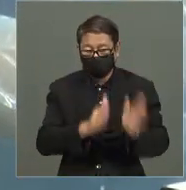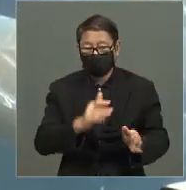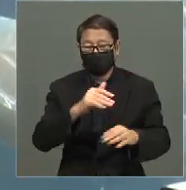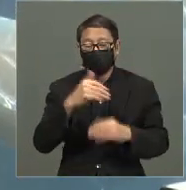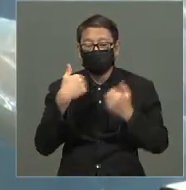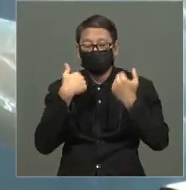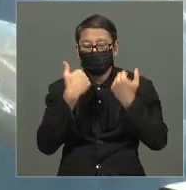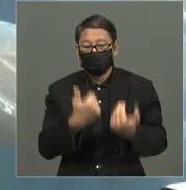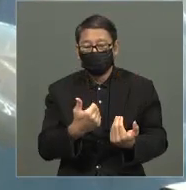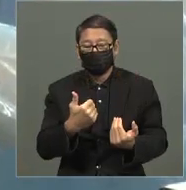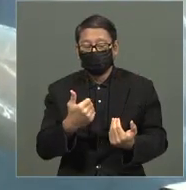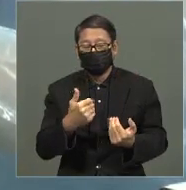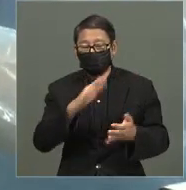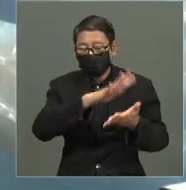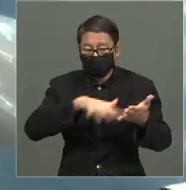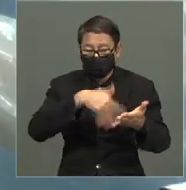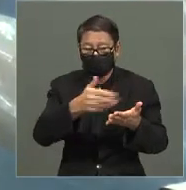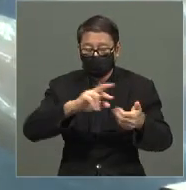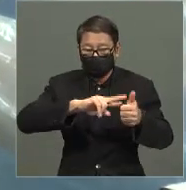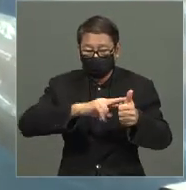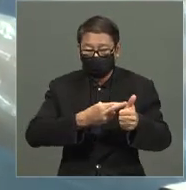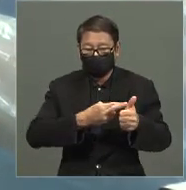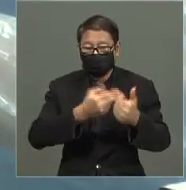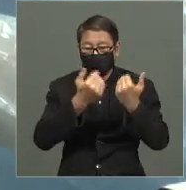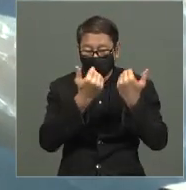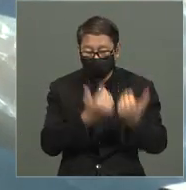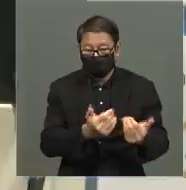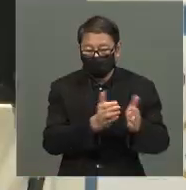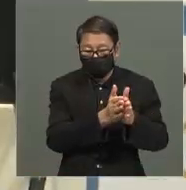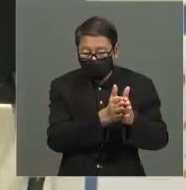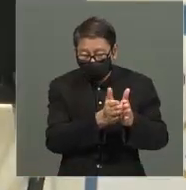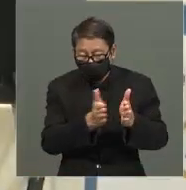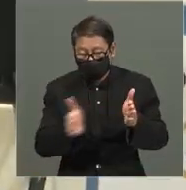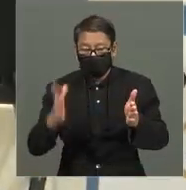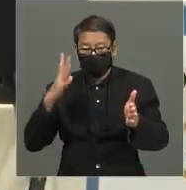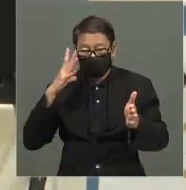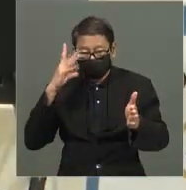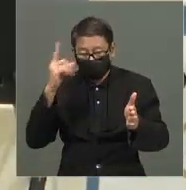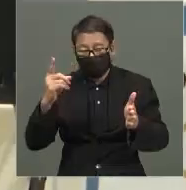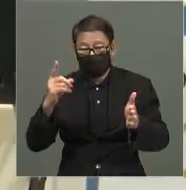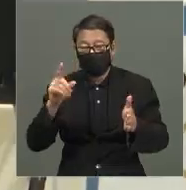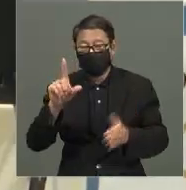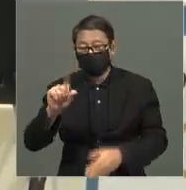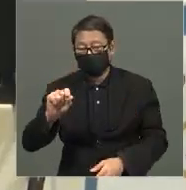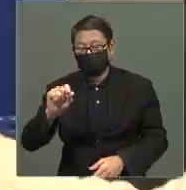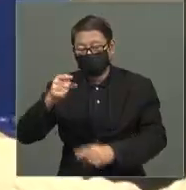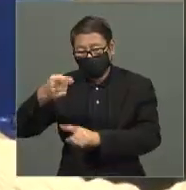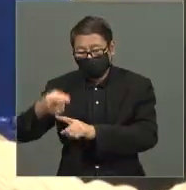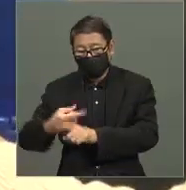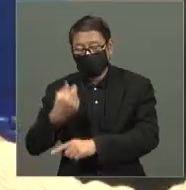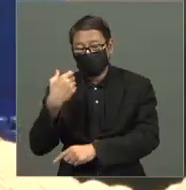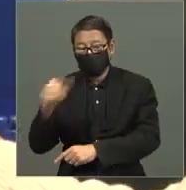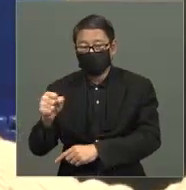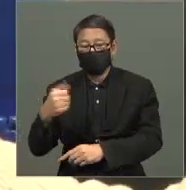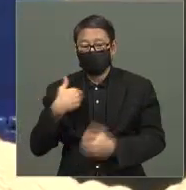29,252 คนซึ่งมีแผนจะเริ่มต้นฉีดวัคซีนตั้งแต่วันนี้วันพรุ่งนี้แล้วก็วันที่20ตุลาคมนะค